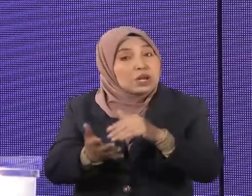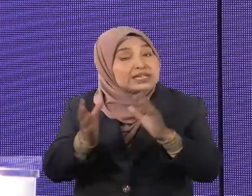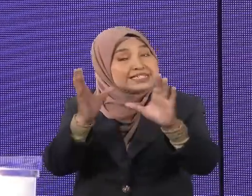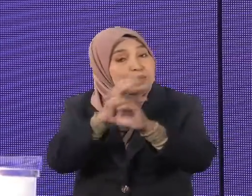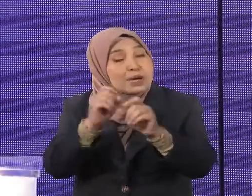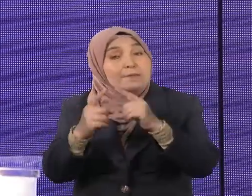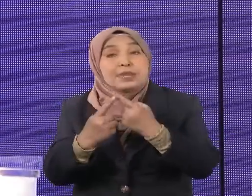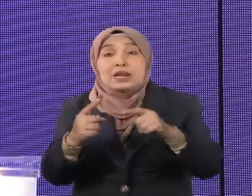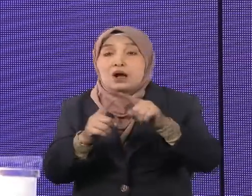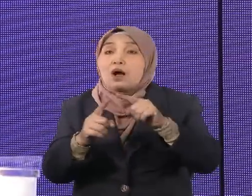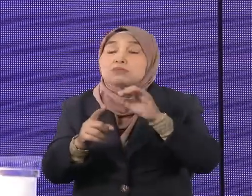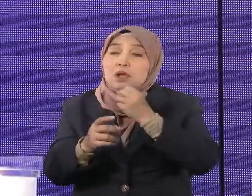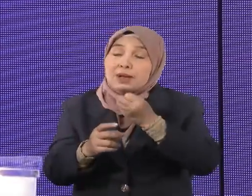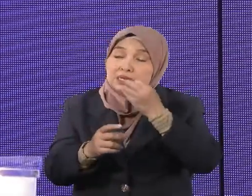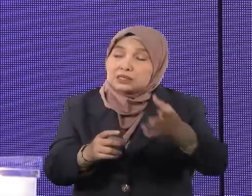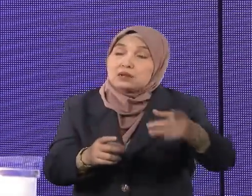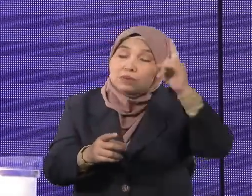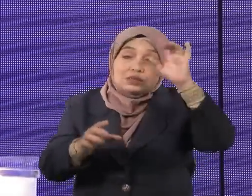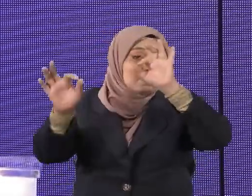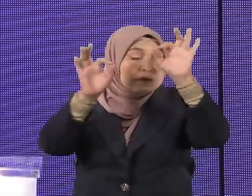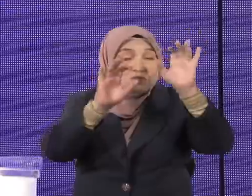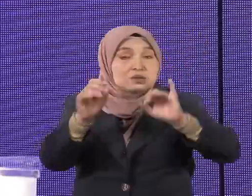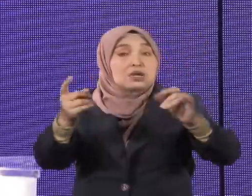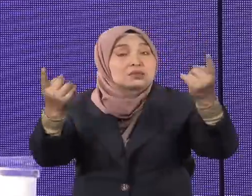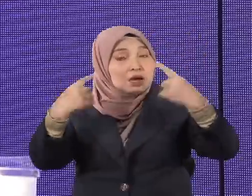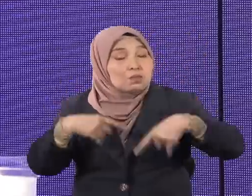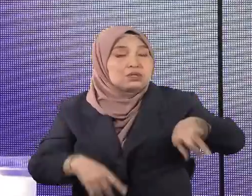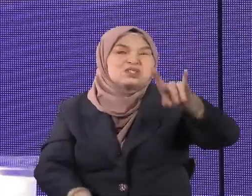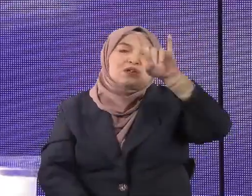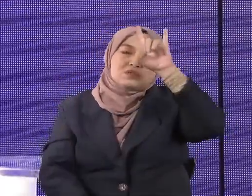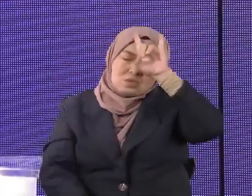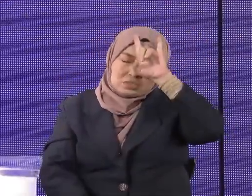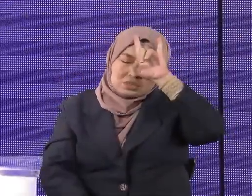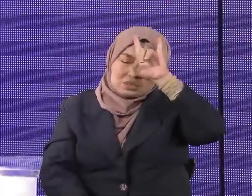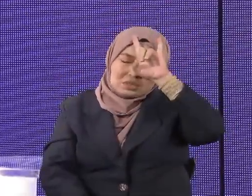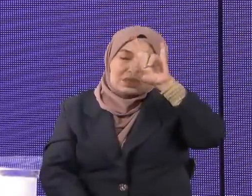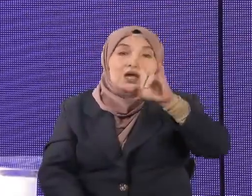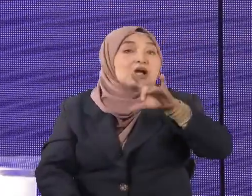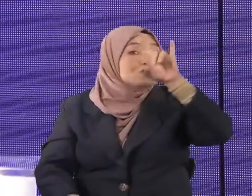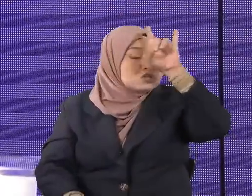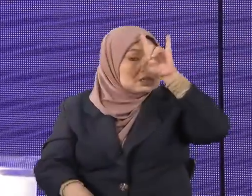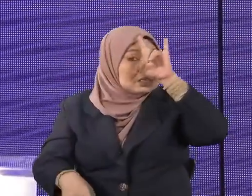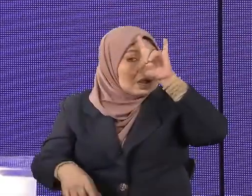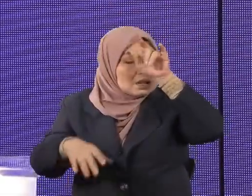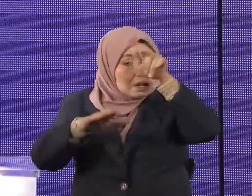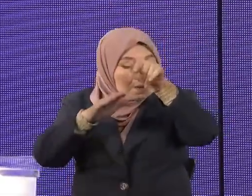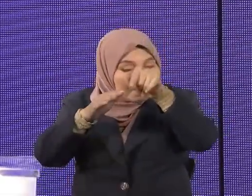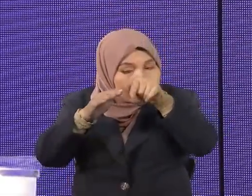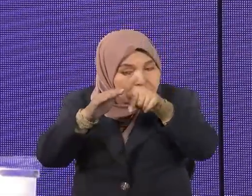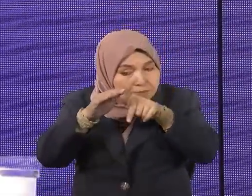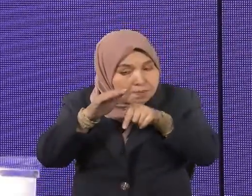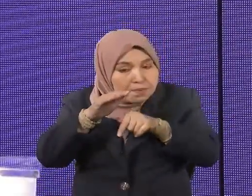Allah menyatakan dalam Al-Quran ini, perhiasan itu didatangkan oleh syaitan. Syaitan akan menyusup